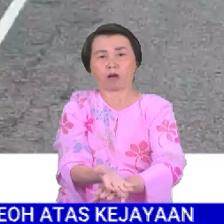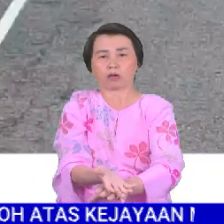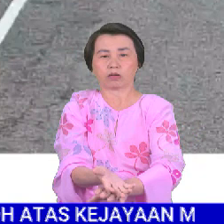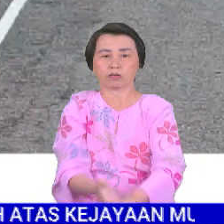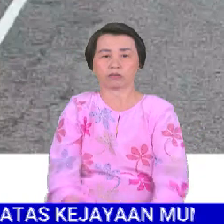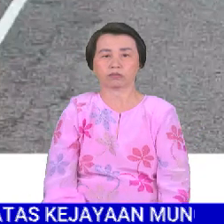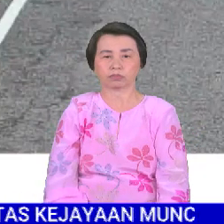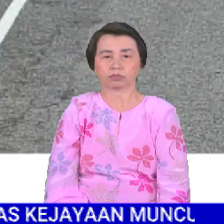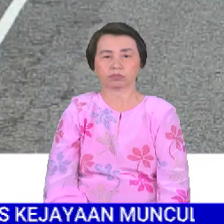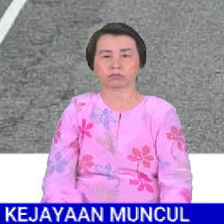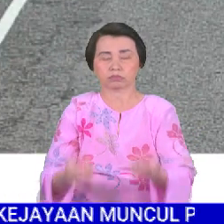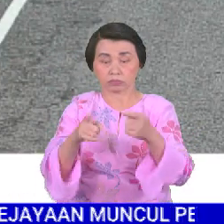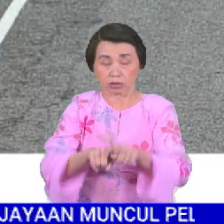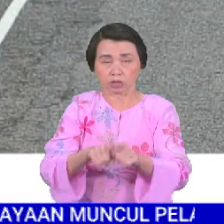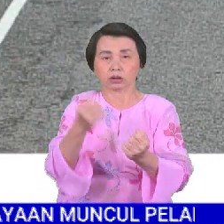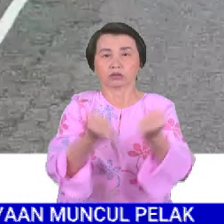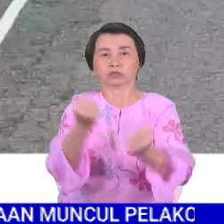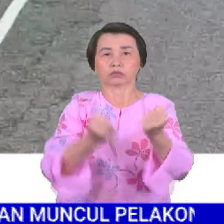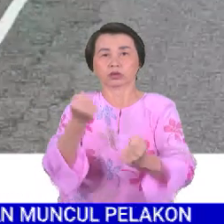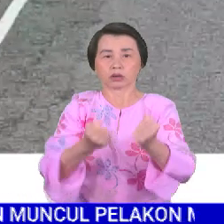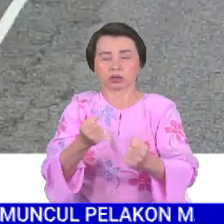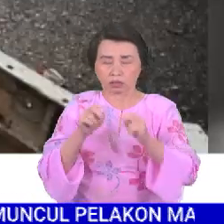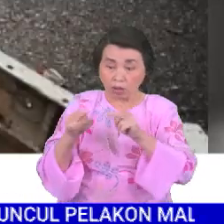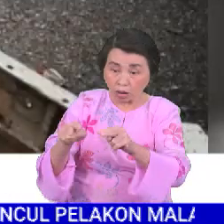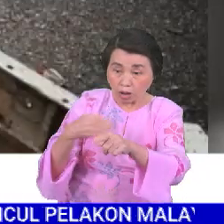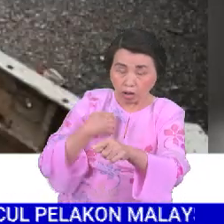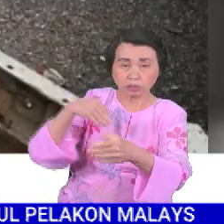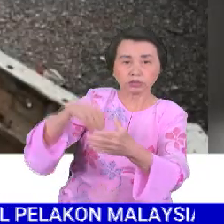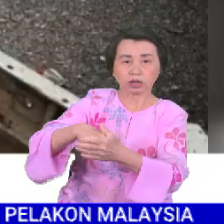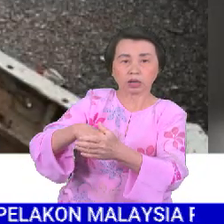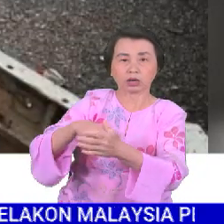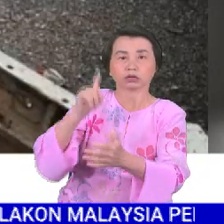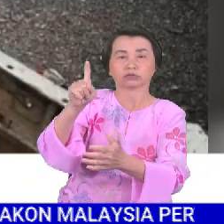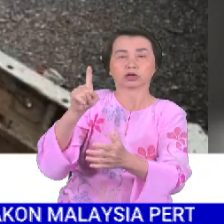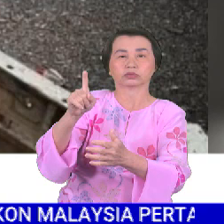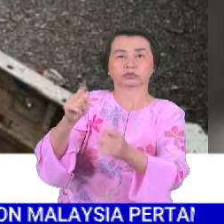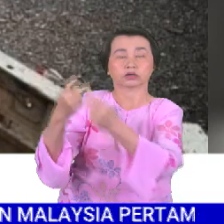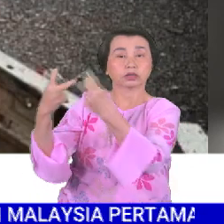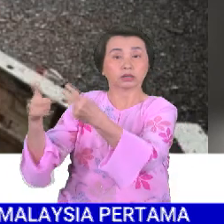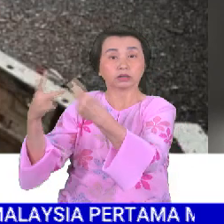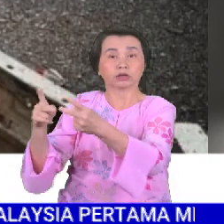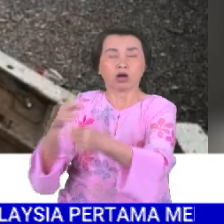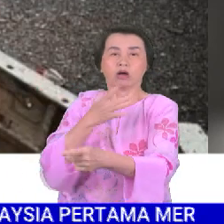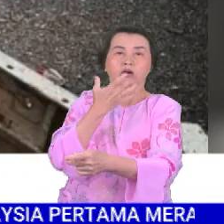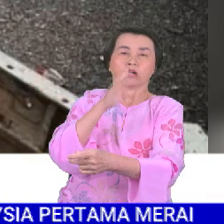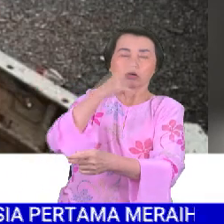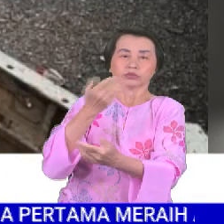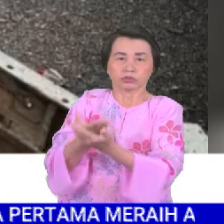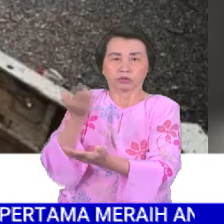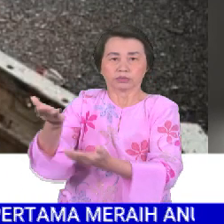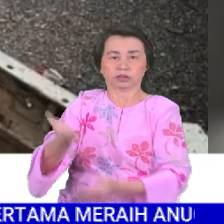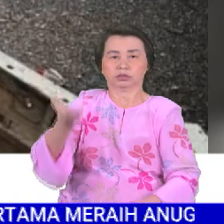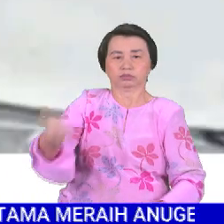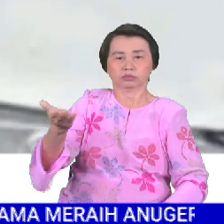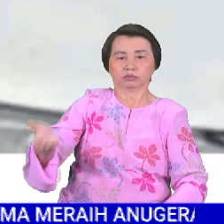tadi ketika kejadian pemandu kenderaan didapati berada di dalam sebah premis serba neka untuk membeli